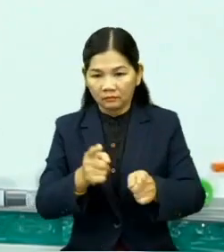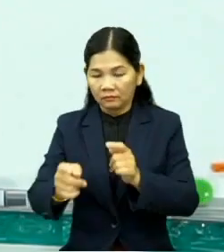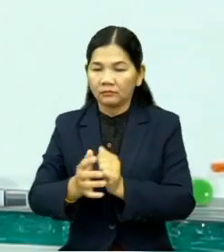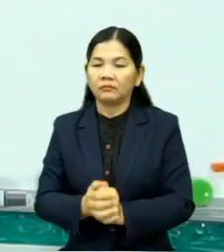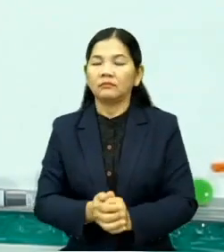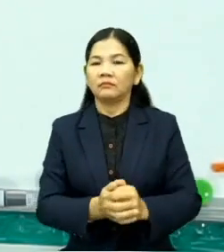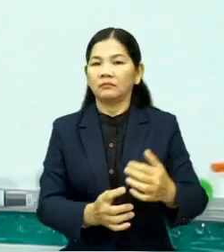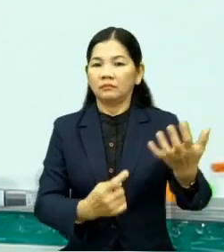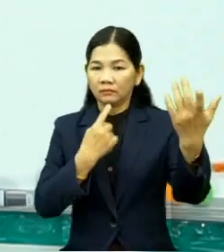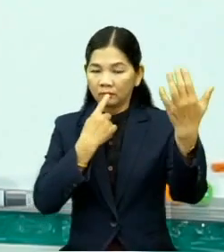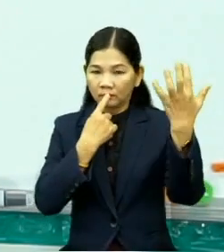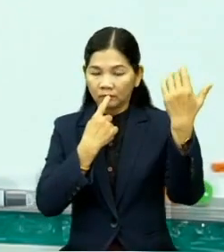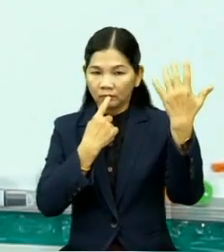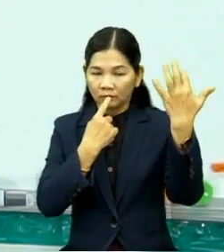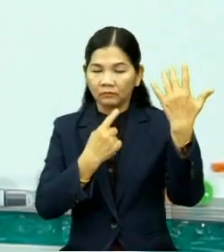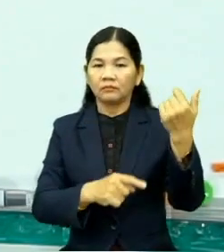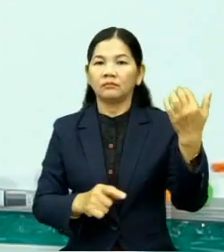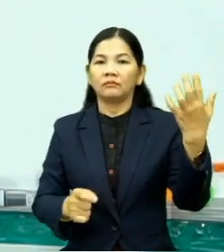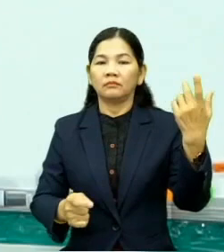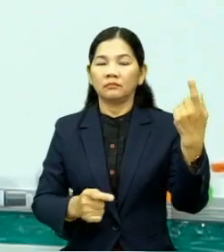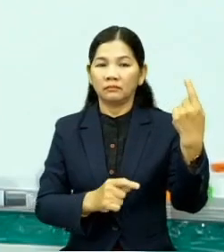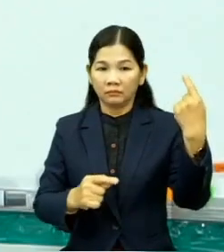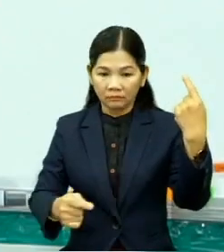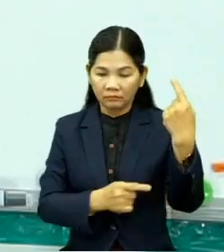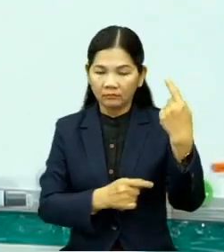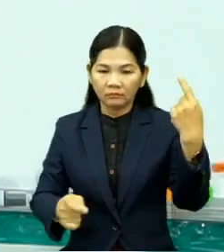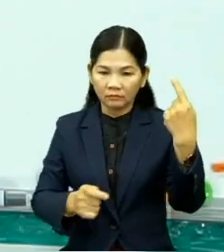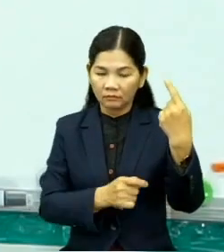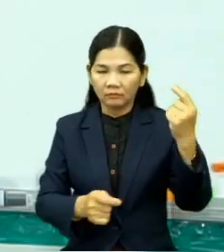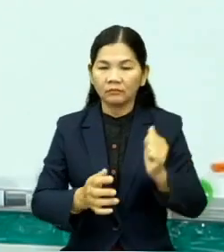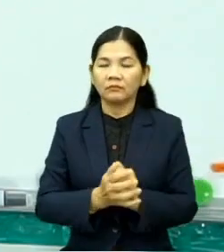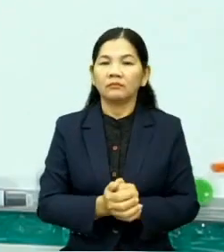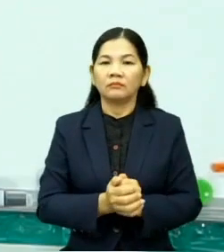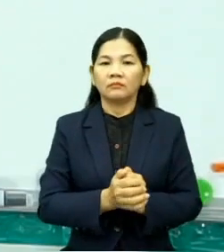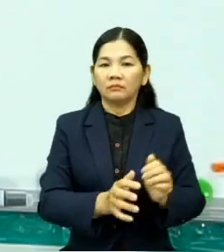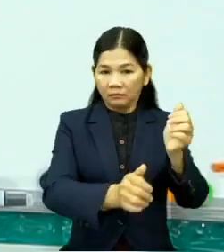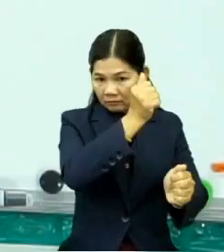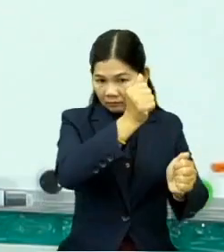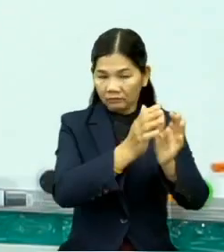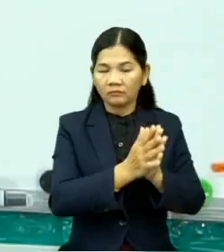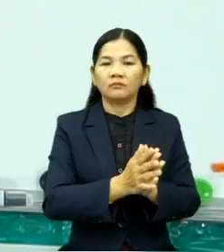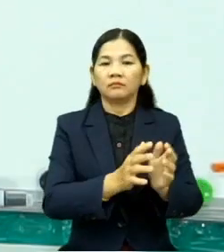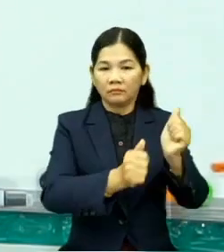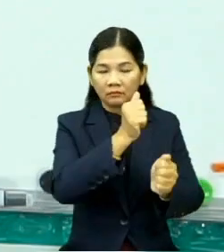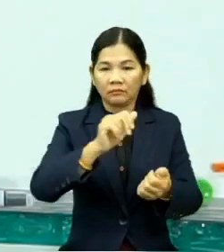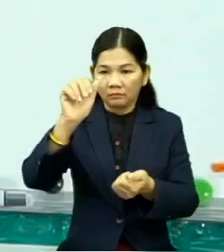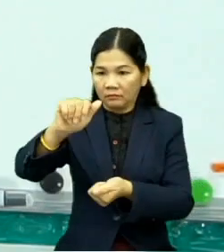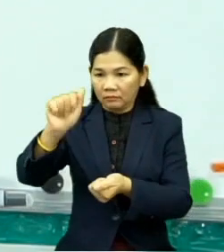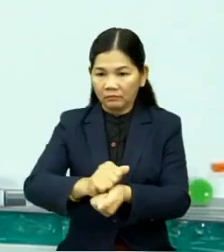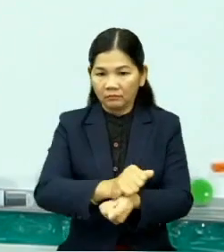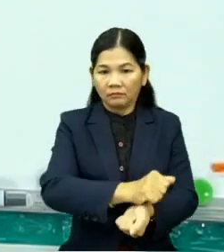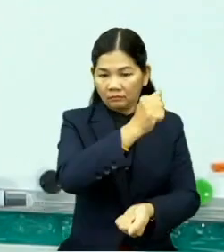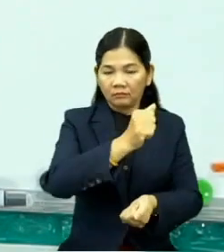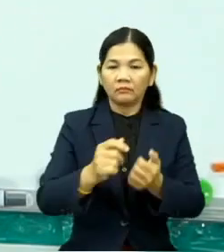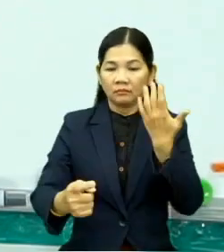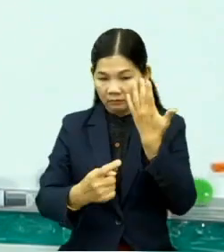ប៉ីសាដៀវឈឹងឆាបក្រាប